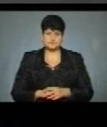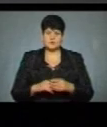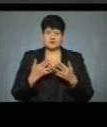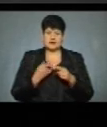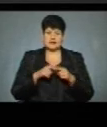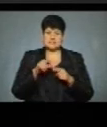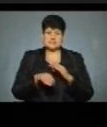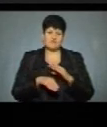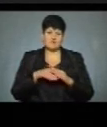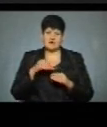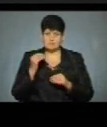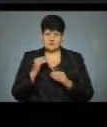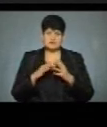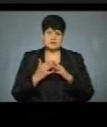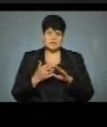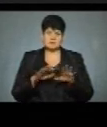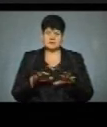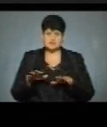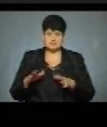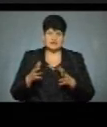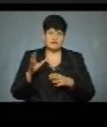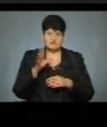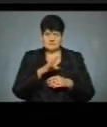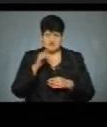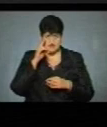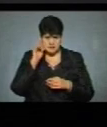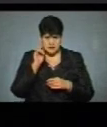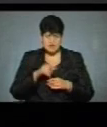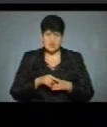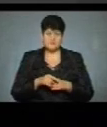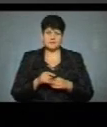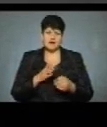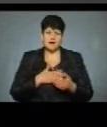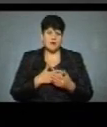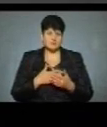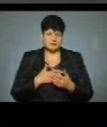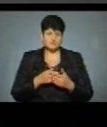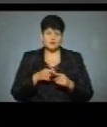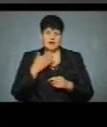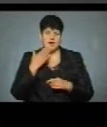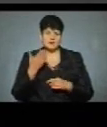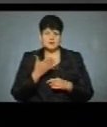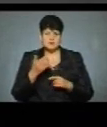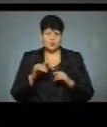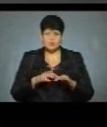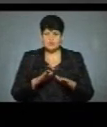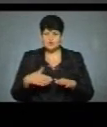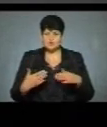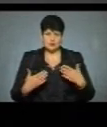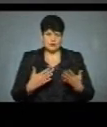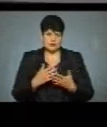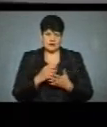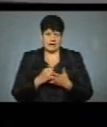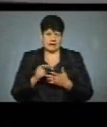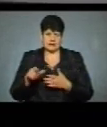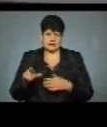Оскільки це вибори в сільській місцевості, де переважно всі всіх знають, тобто активної такої агітаційної кампанії зі сторони кандидатів не було